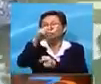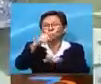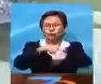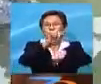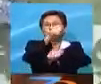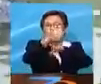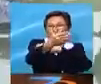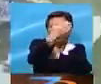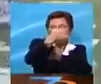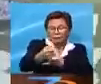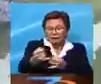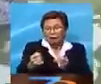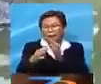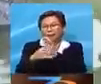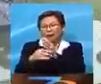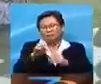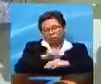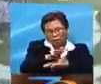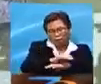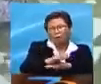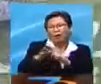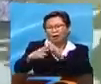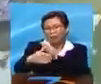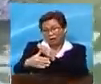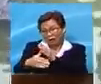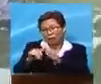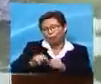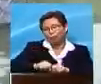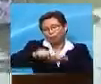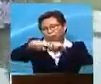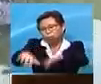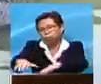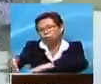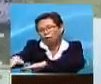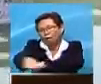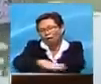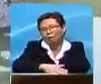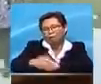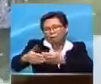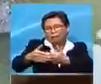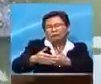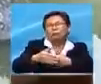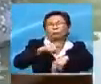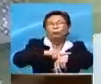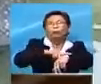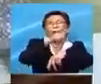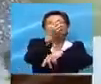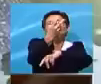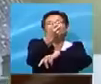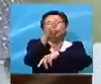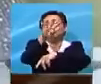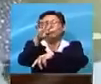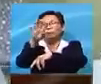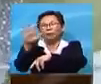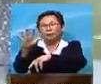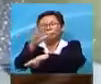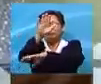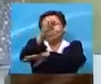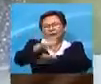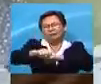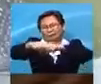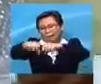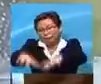atas nasihat jabatan perikanan mamalia itu dilepaskan ke laut berhampiran Pulau undan kira-kira pukul 1245 Tengah